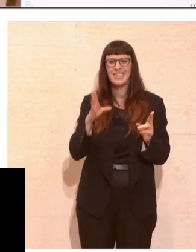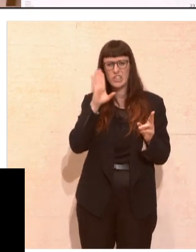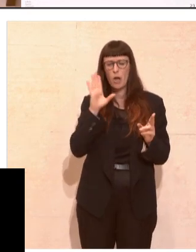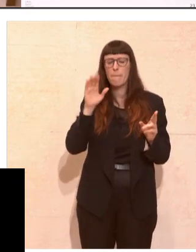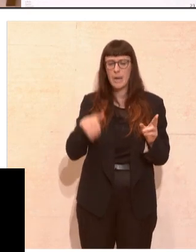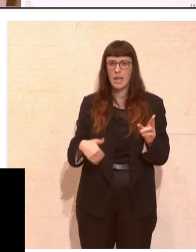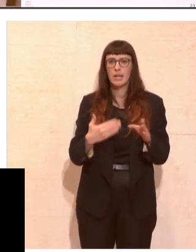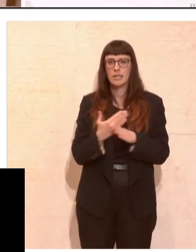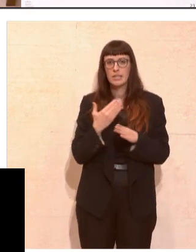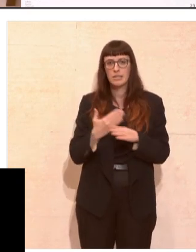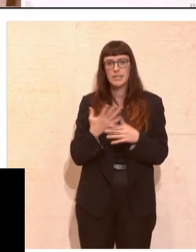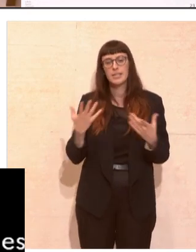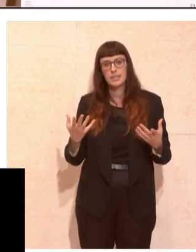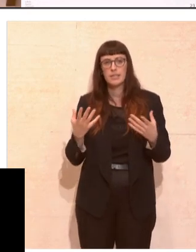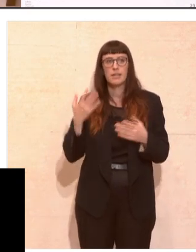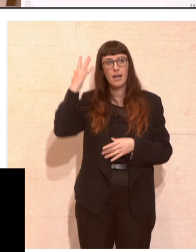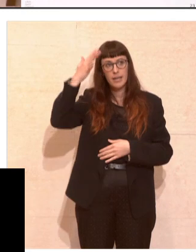qui est inquiétant, c'est qu'on voit